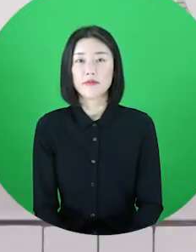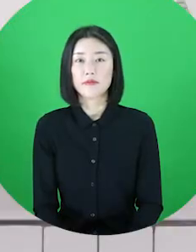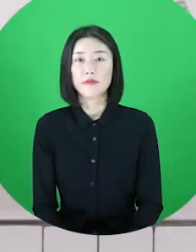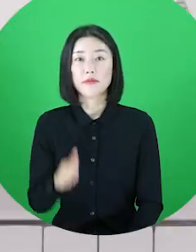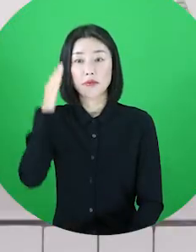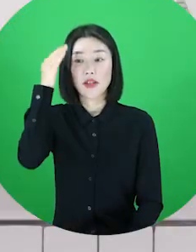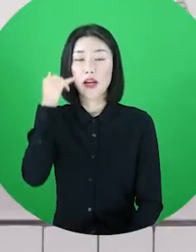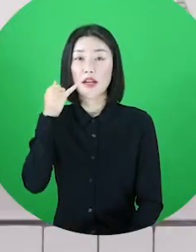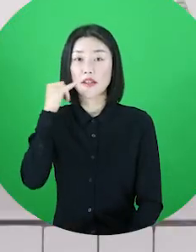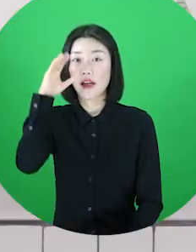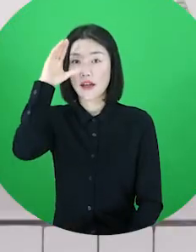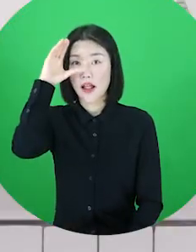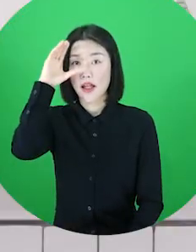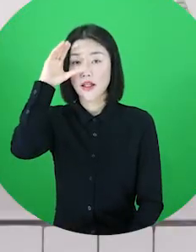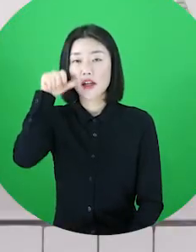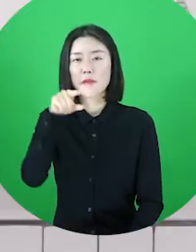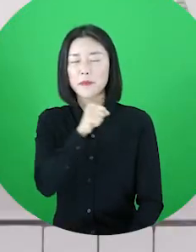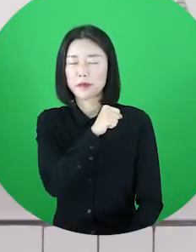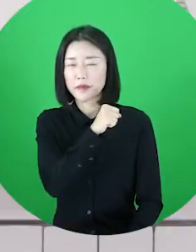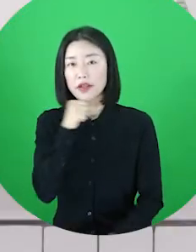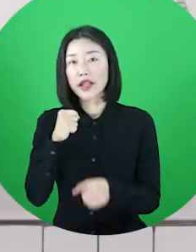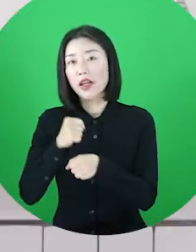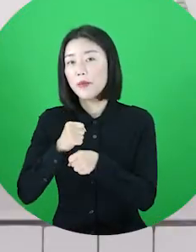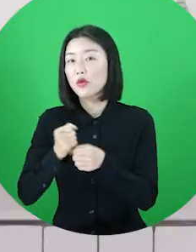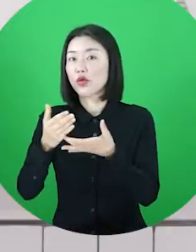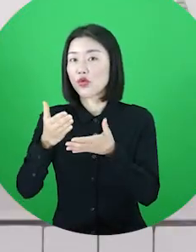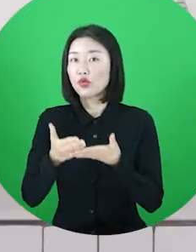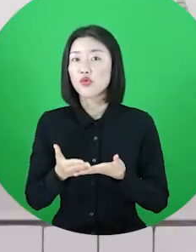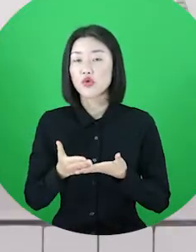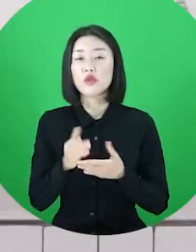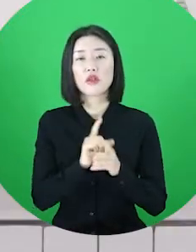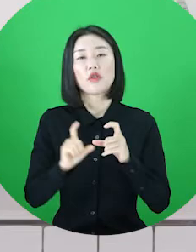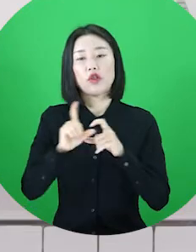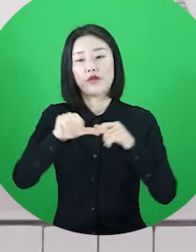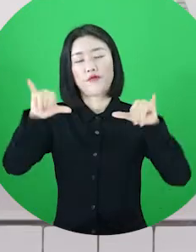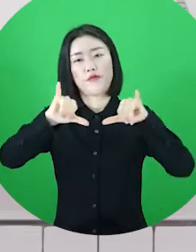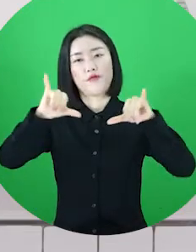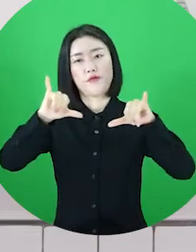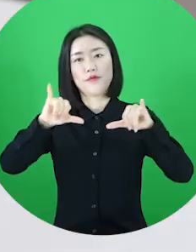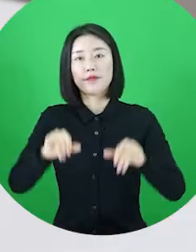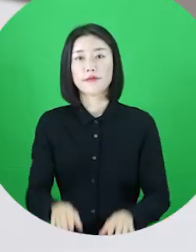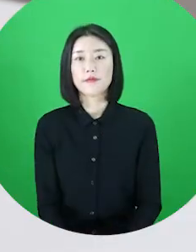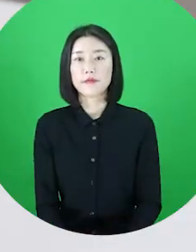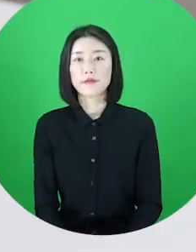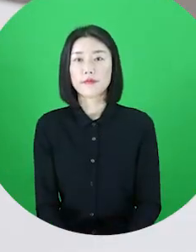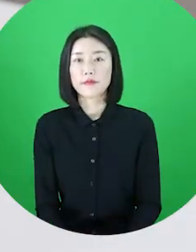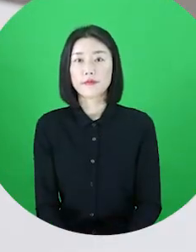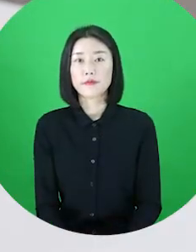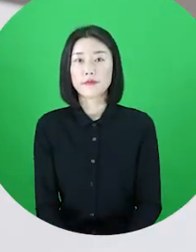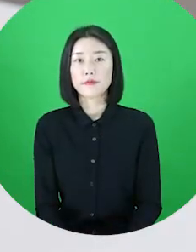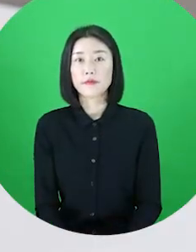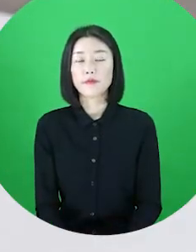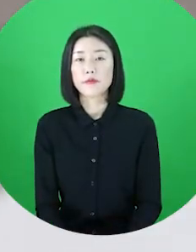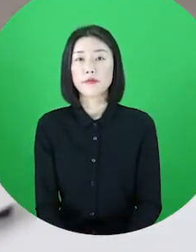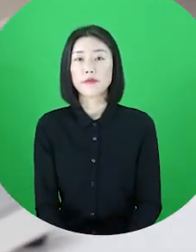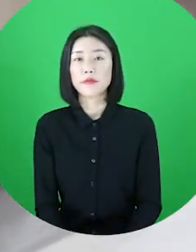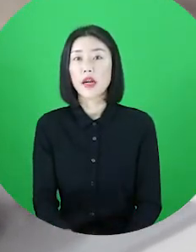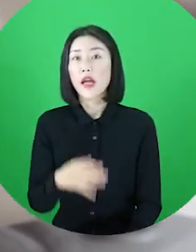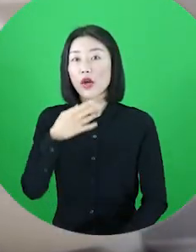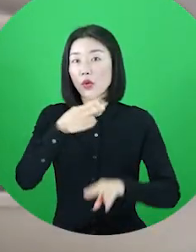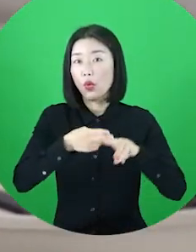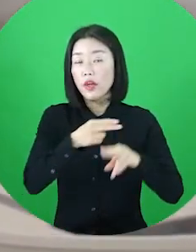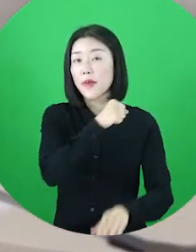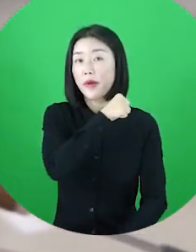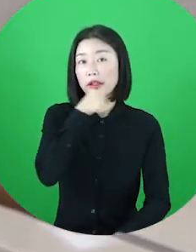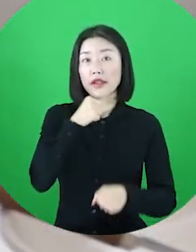이제 간장 계란밥을 맛있게 만들어줄 양념 재료만 넣어주면 되는데요. 먼저 간장을 한